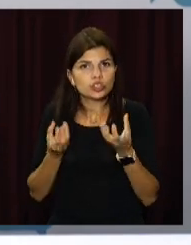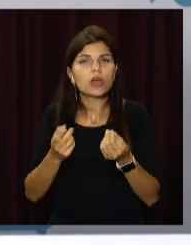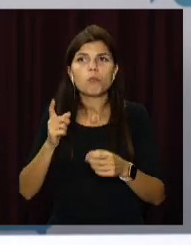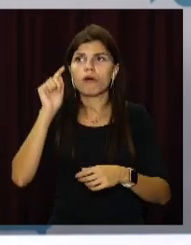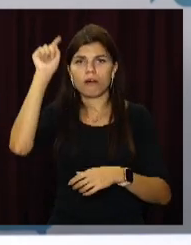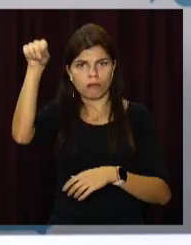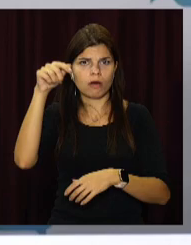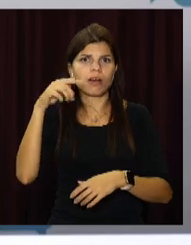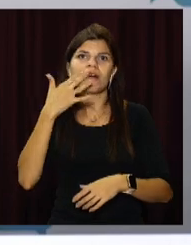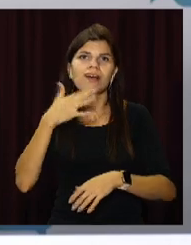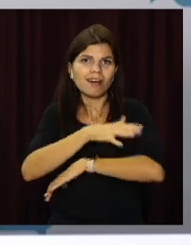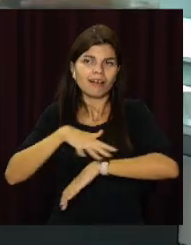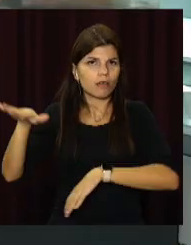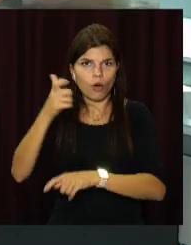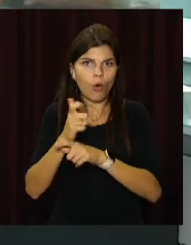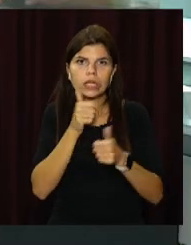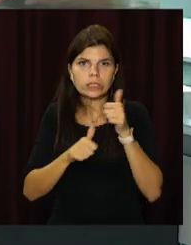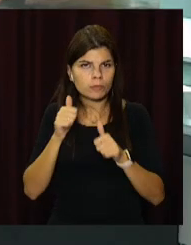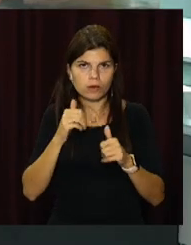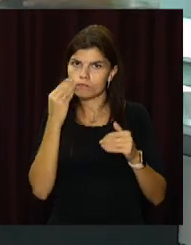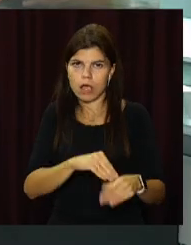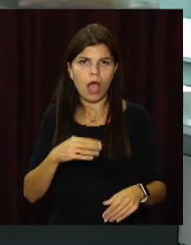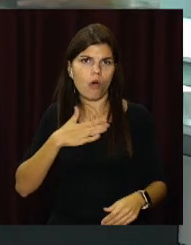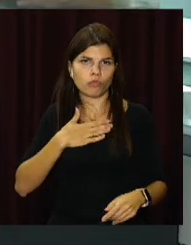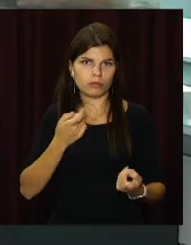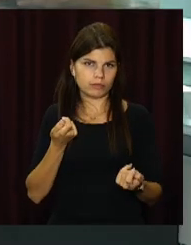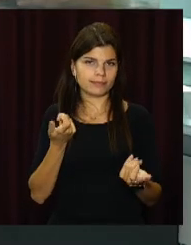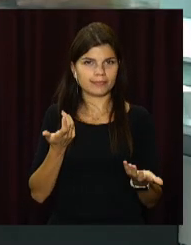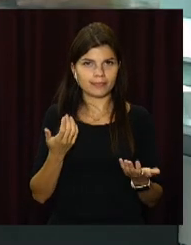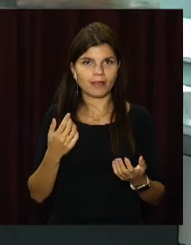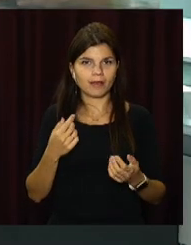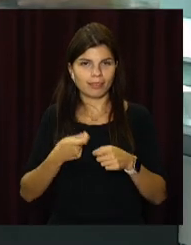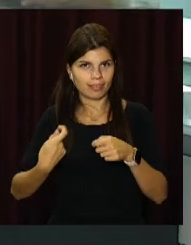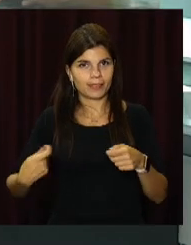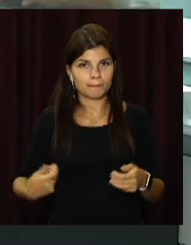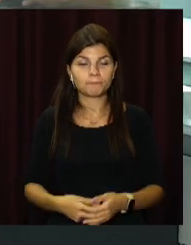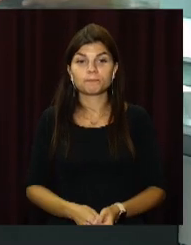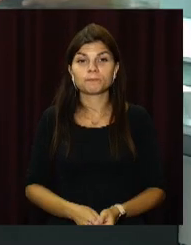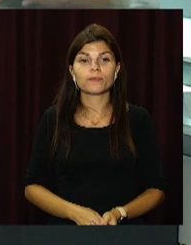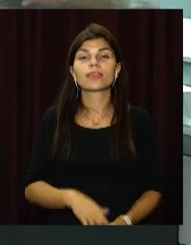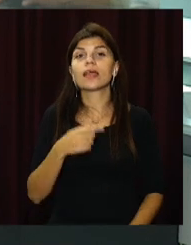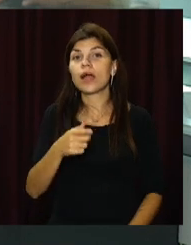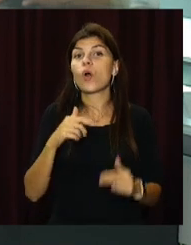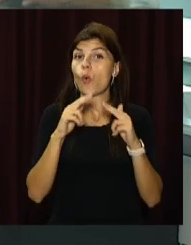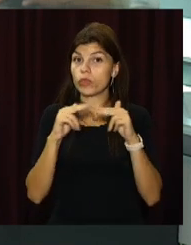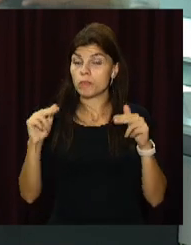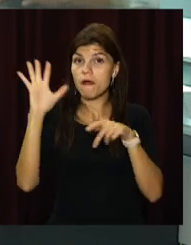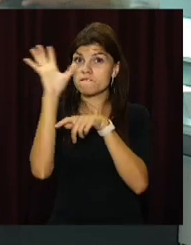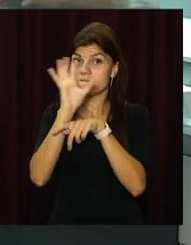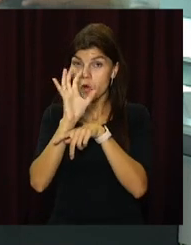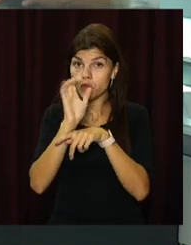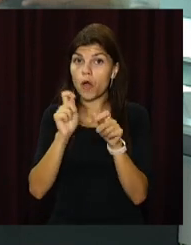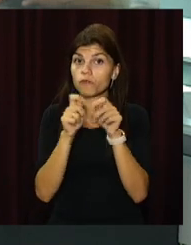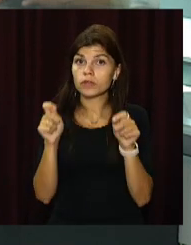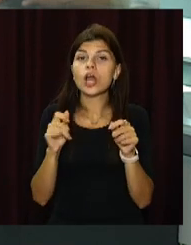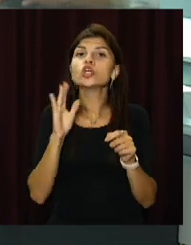ринок дуже активно експериментує. Вишукана пані. У Дніпро-ОДА відкрили фотовиставку про жінок-підприємниць.